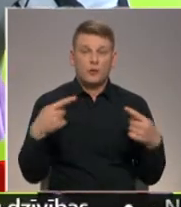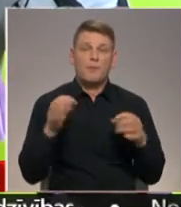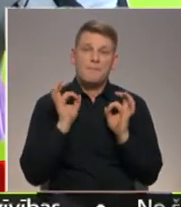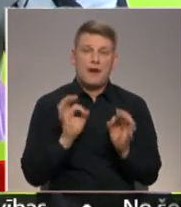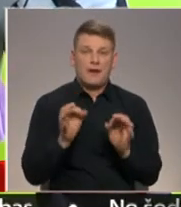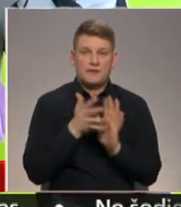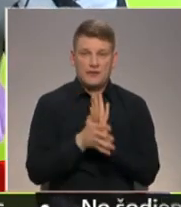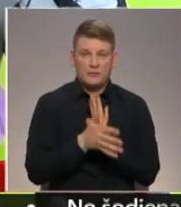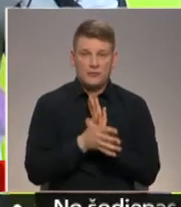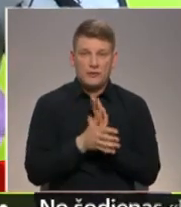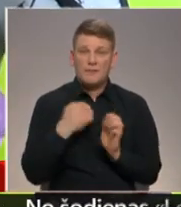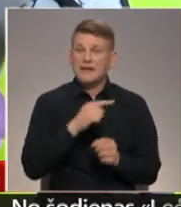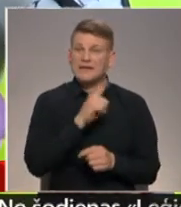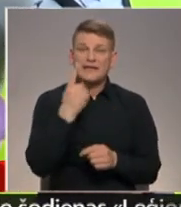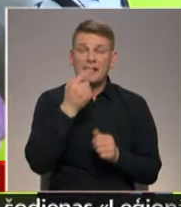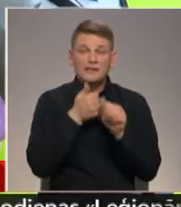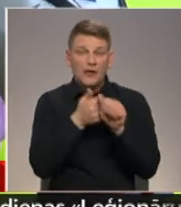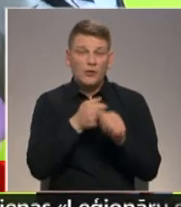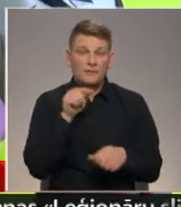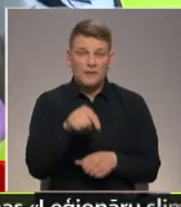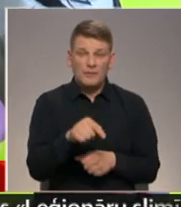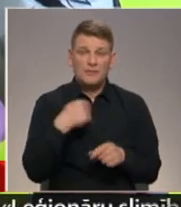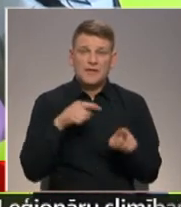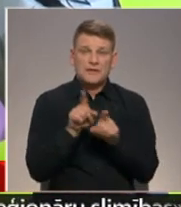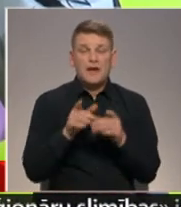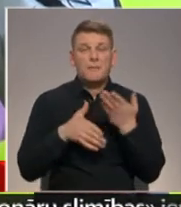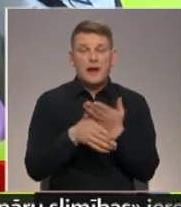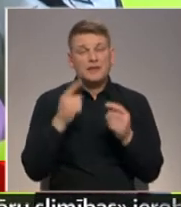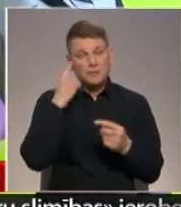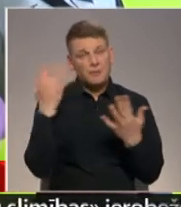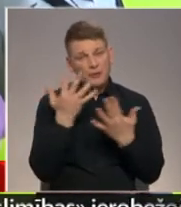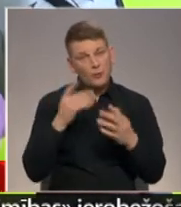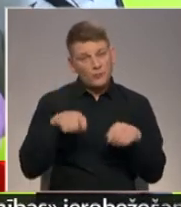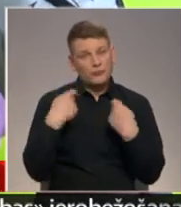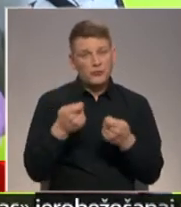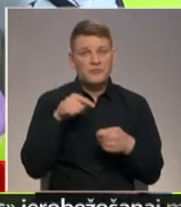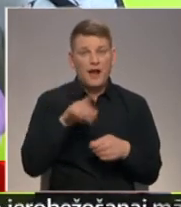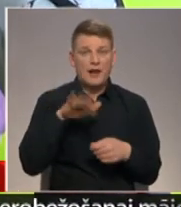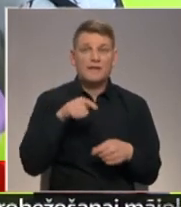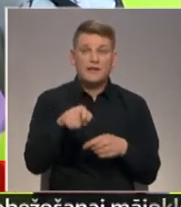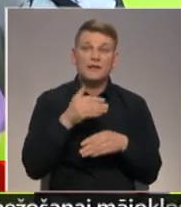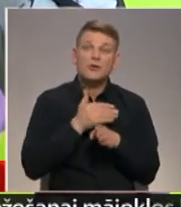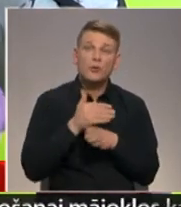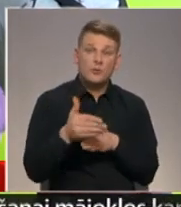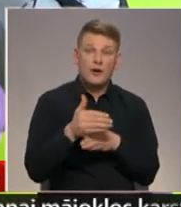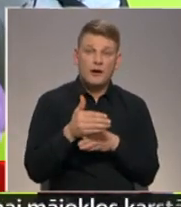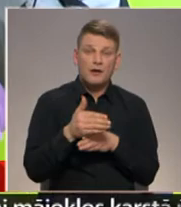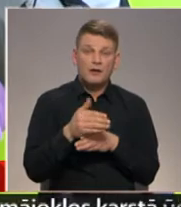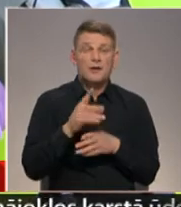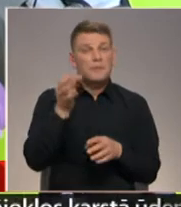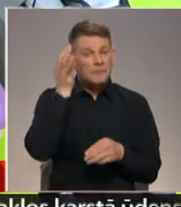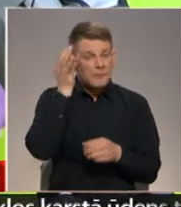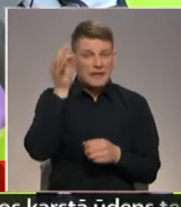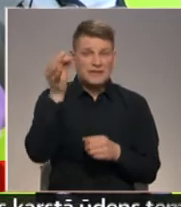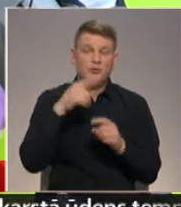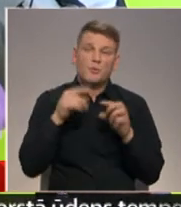pielieto. Un mēs ne tikai sekojam tam, mēs arī palīdzam ar padomu, tā lai viņi turpmāk ar vien precīzāk